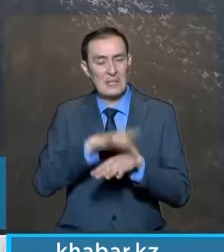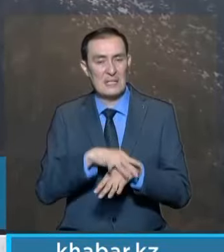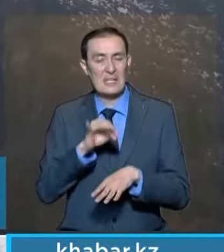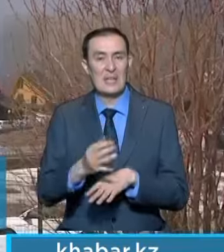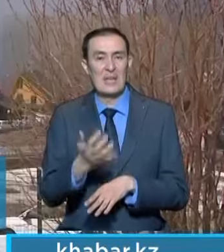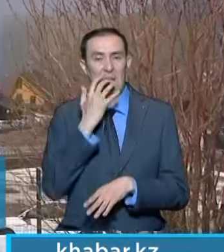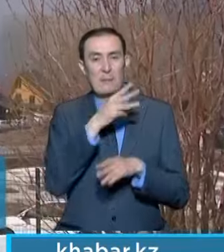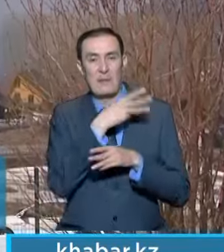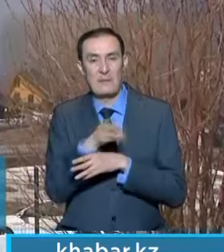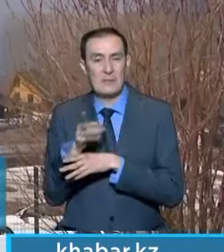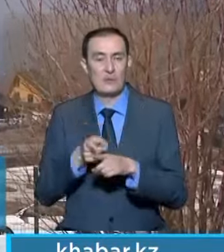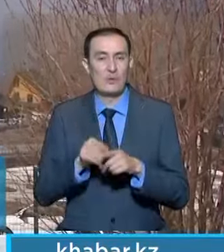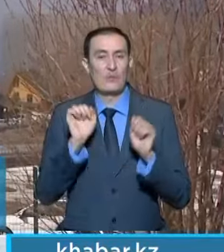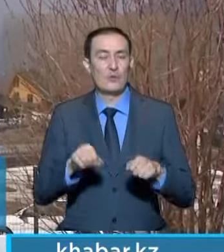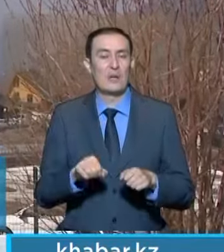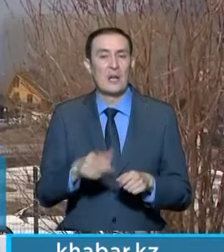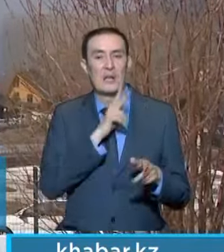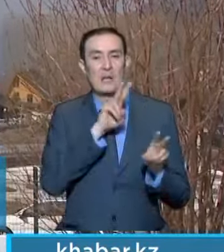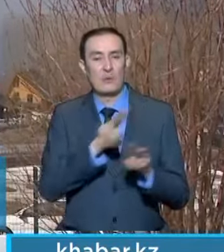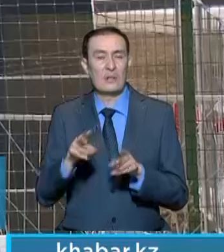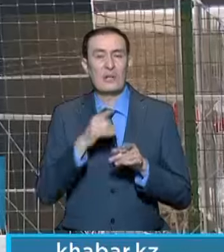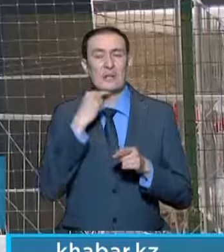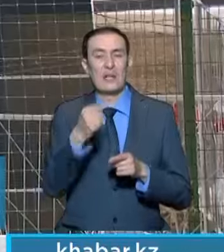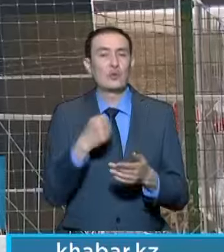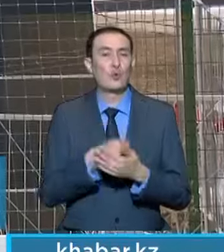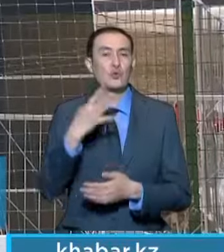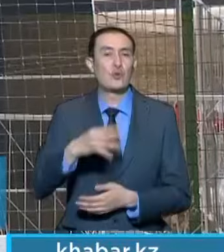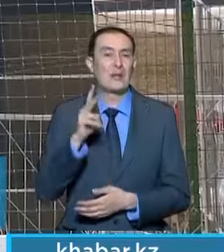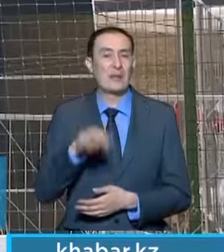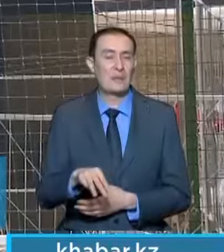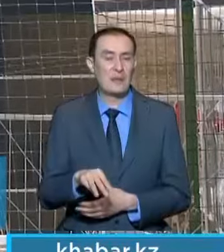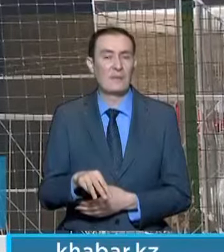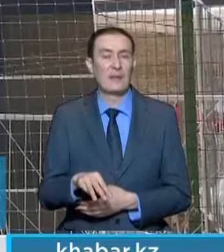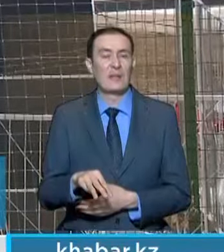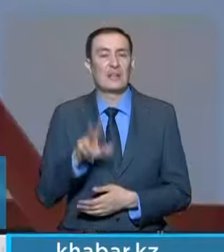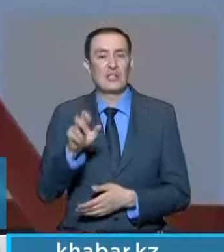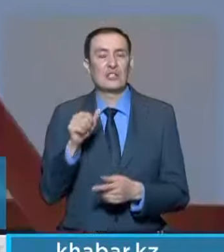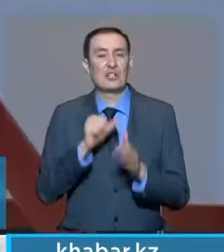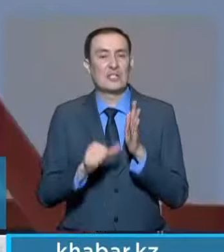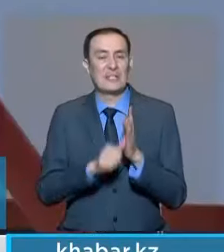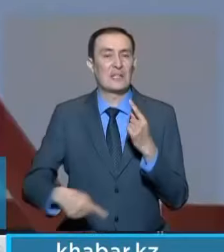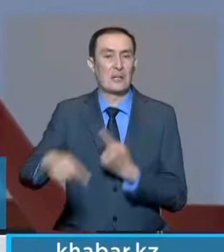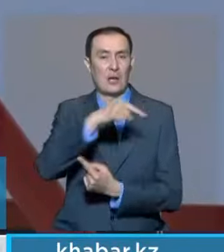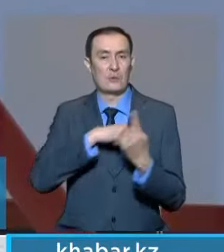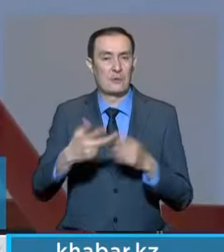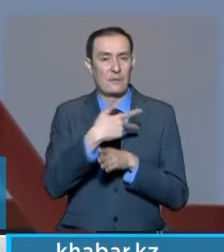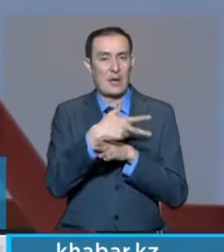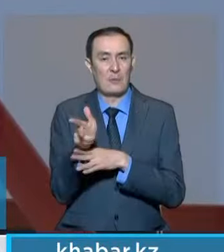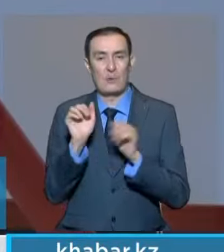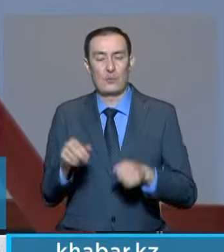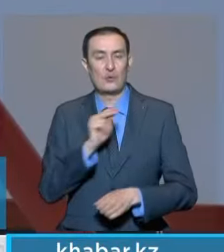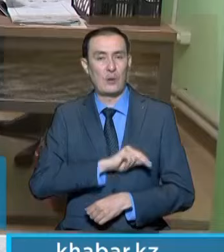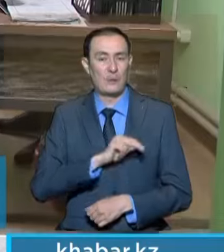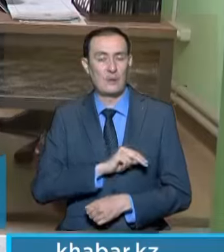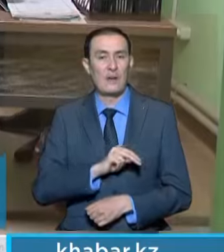и тепловизоры. Система может вести наблюдение на дальности до 40 километров с обзором на 360 градусов. Камеры могут